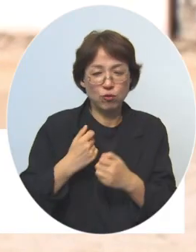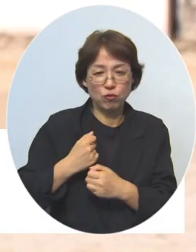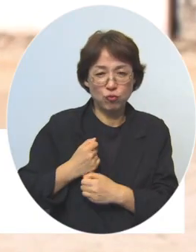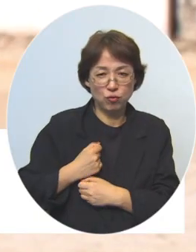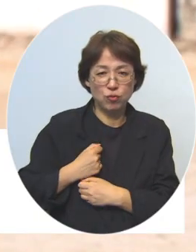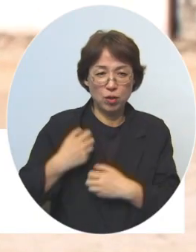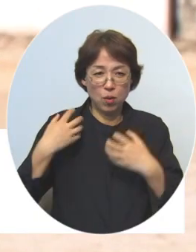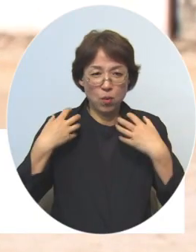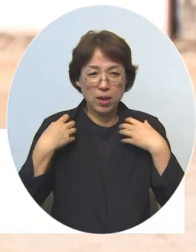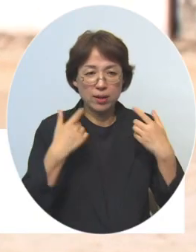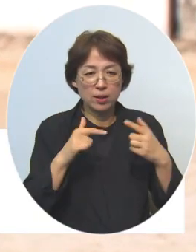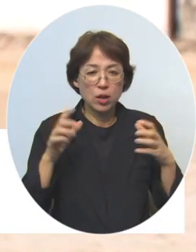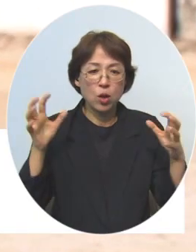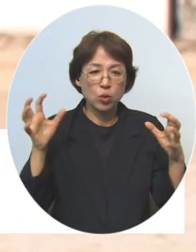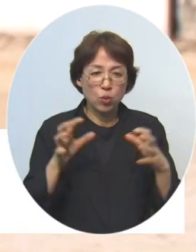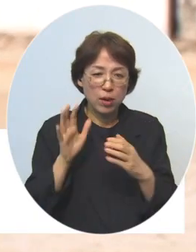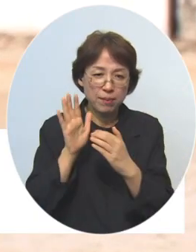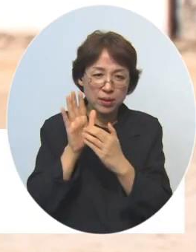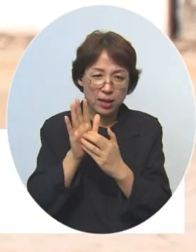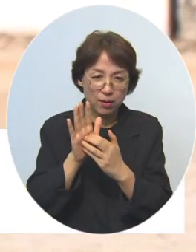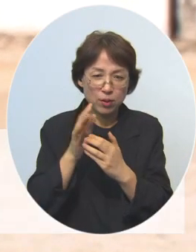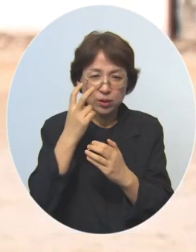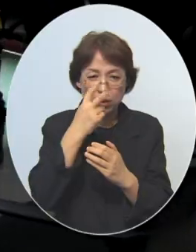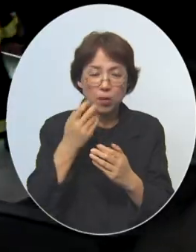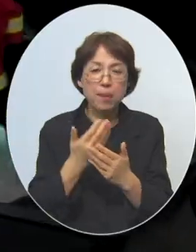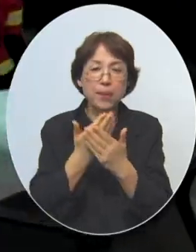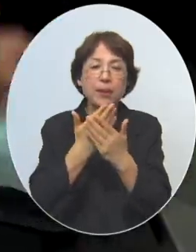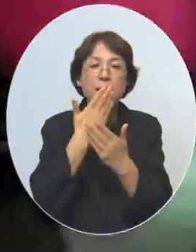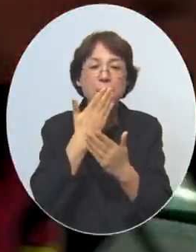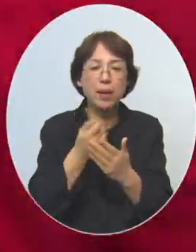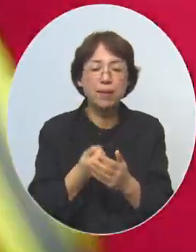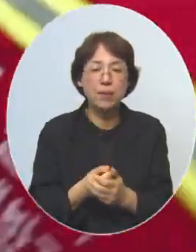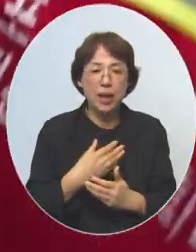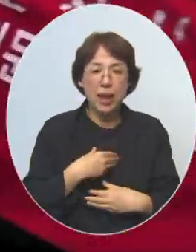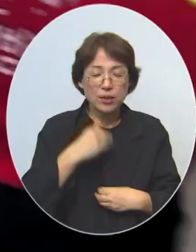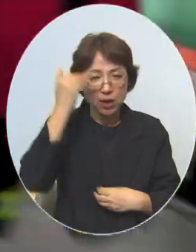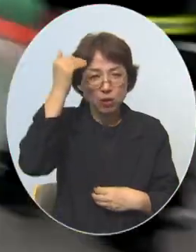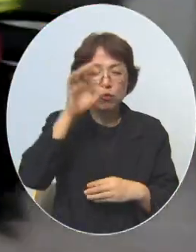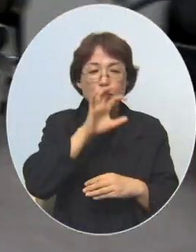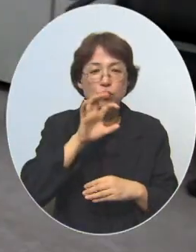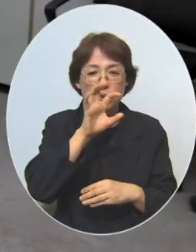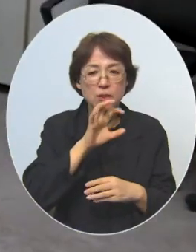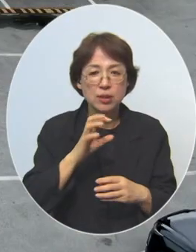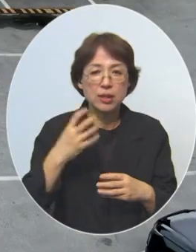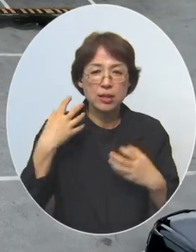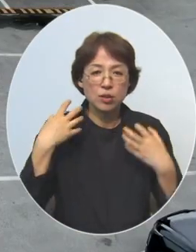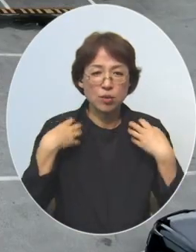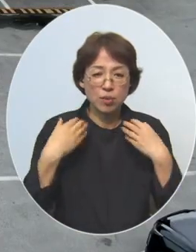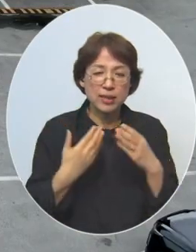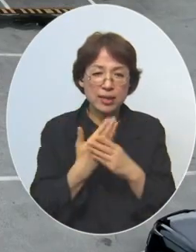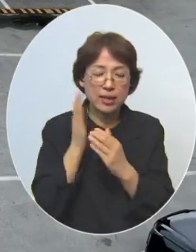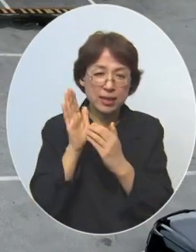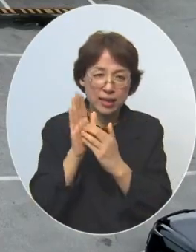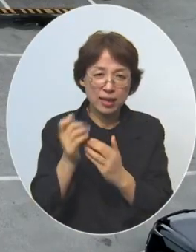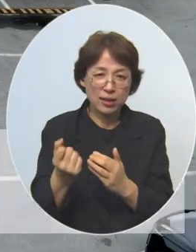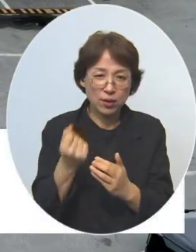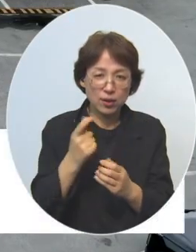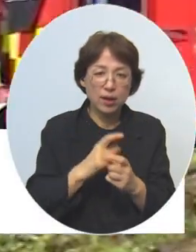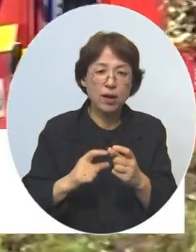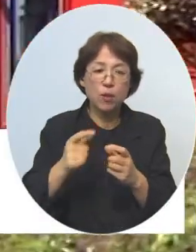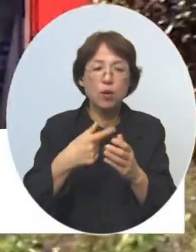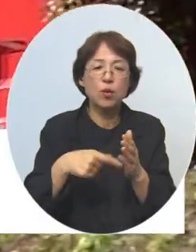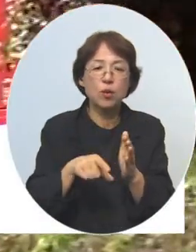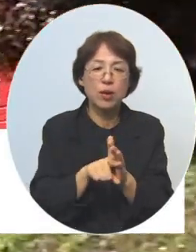능력을 점검하고 향상시킬 수 있었습니다 안전한국 훈련은 범정부적 재난대응 역량을 강하기